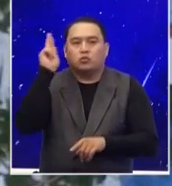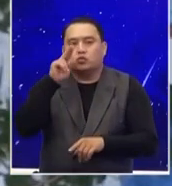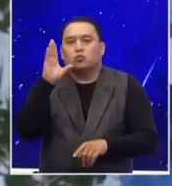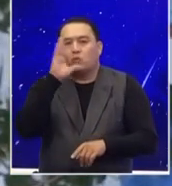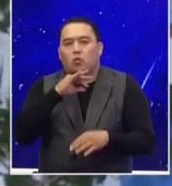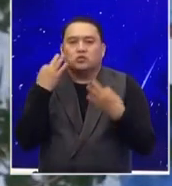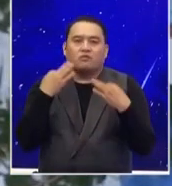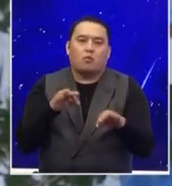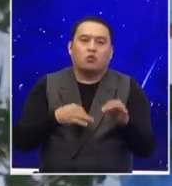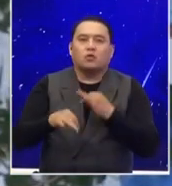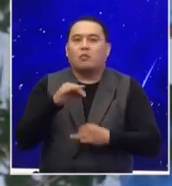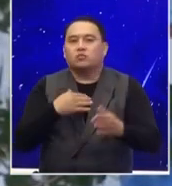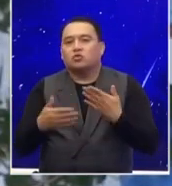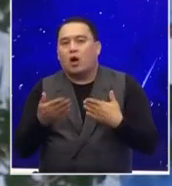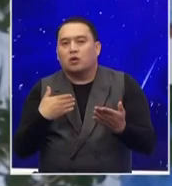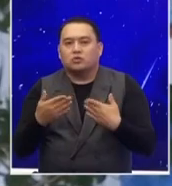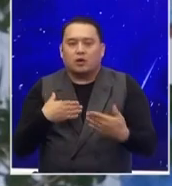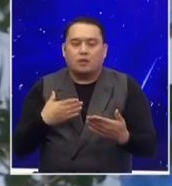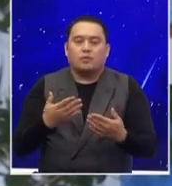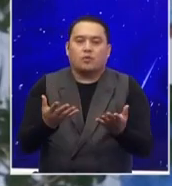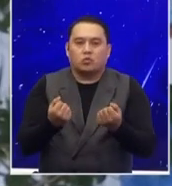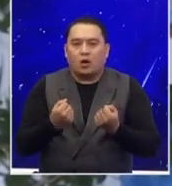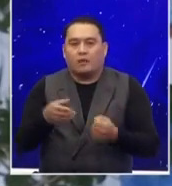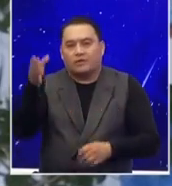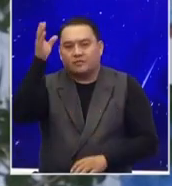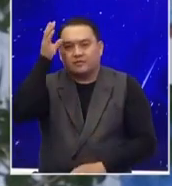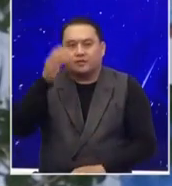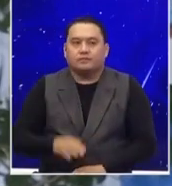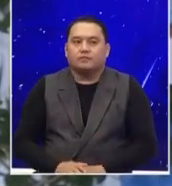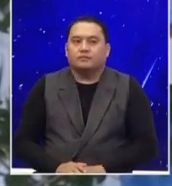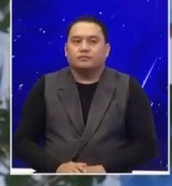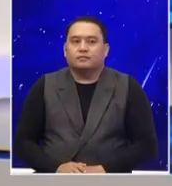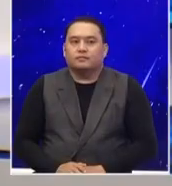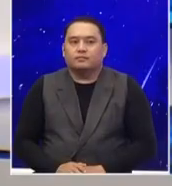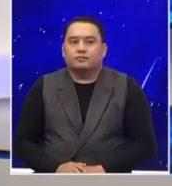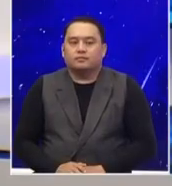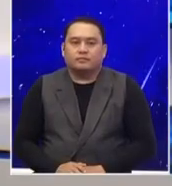уже свободно владеет языком и даже может получать на нем образование.